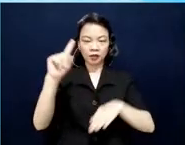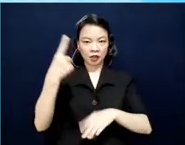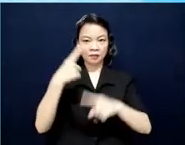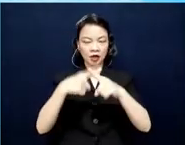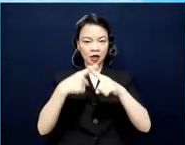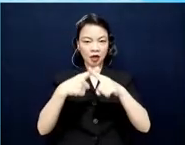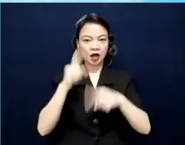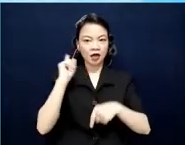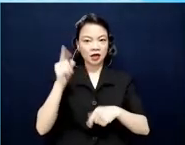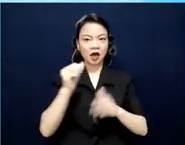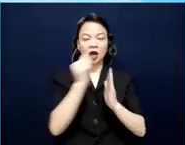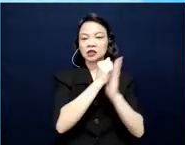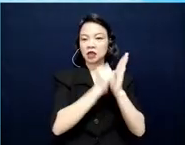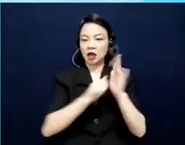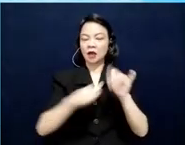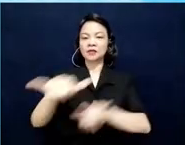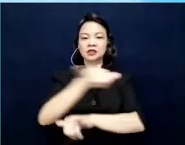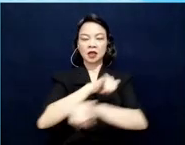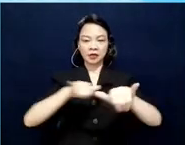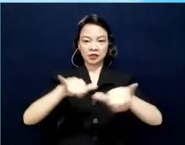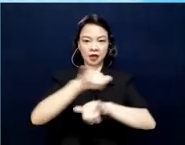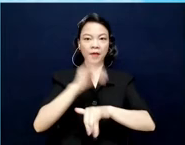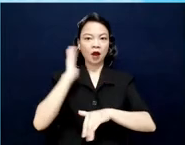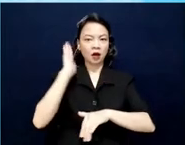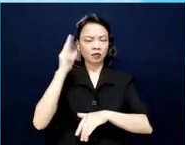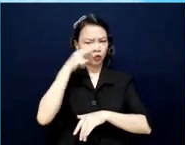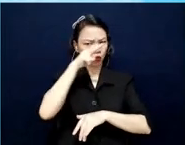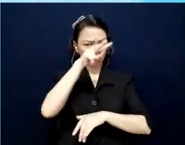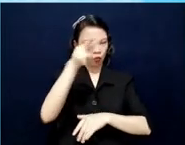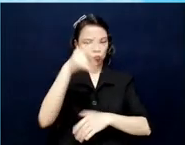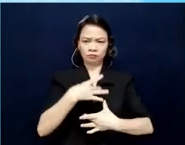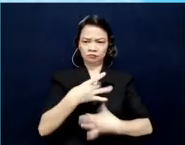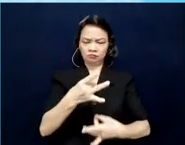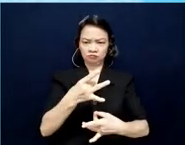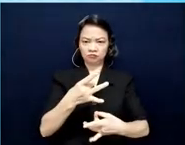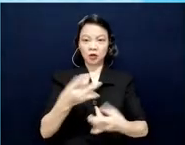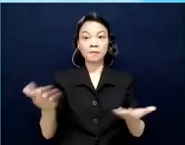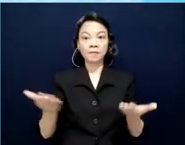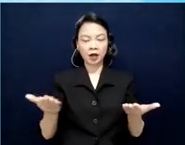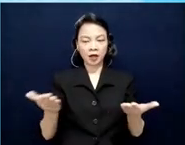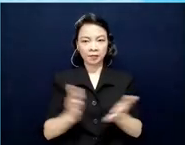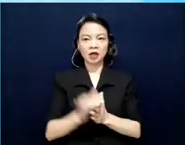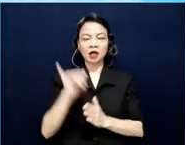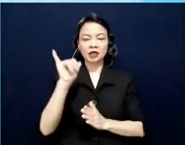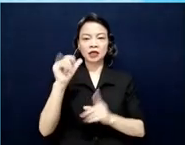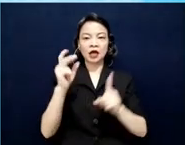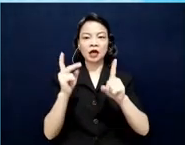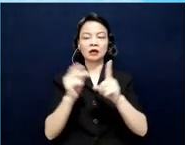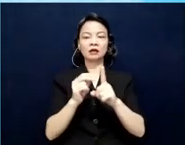Jadi akan menarik sekali untuk melihat bagaimana nih yang health program yang kedua ini